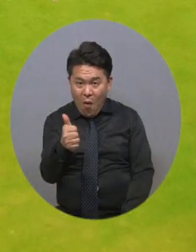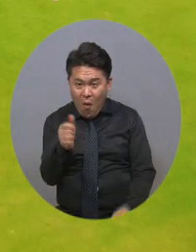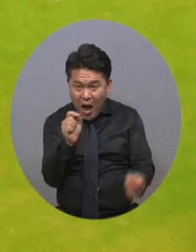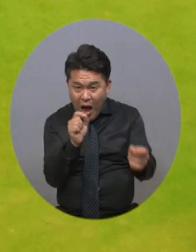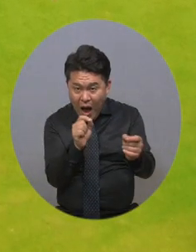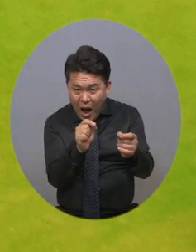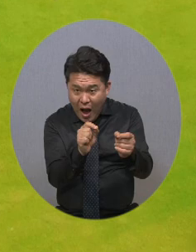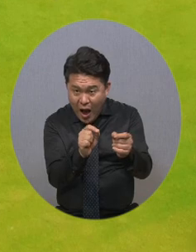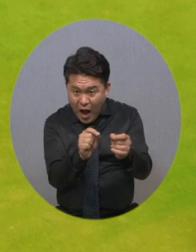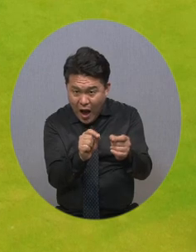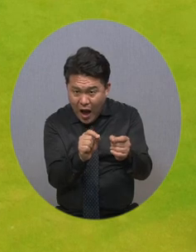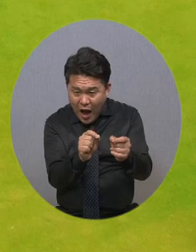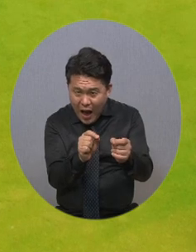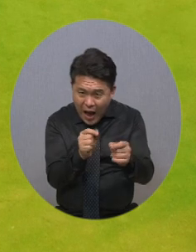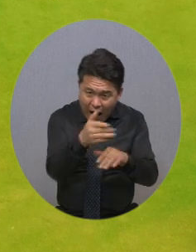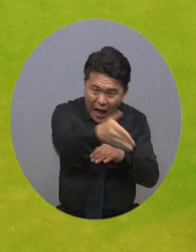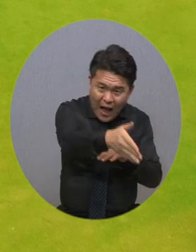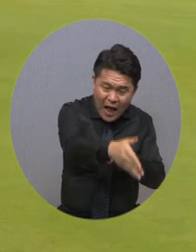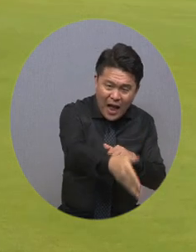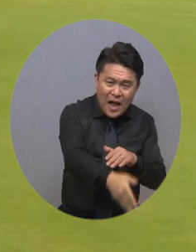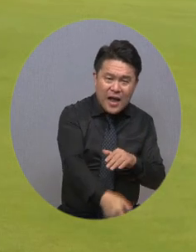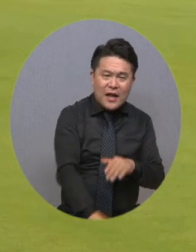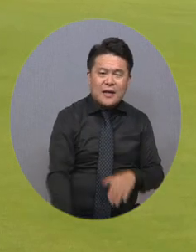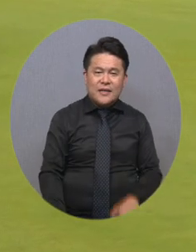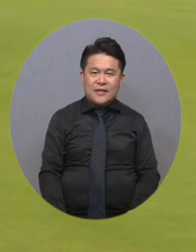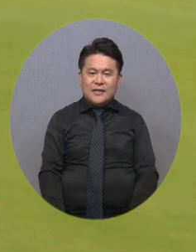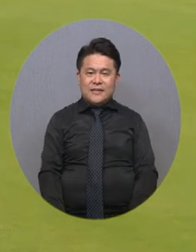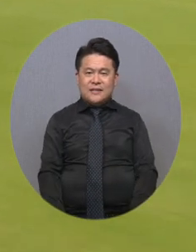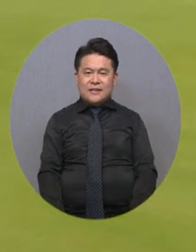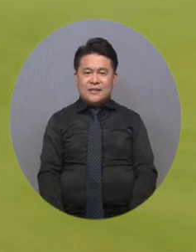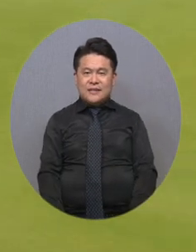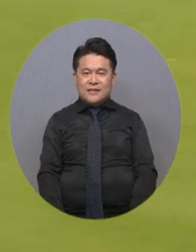좋다. 그린이 세드. 아, 괜찮아요 언니.